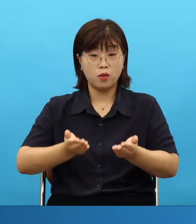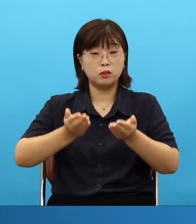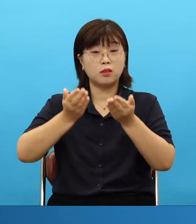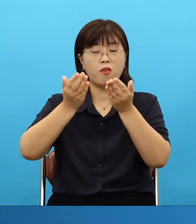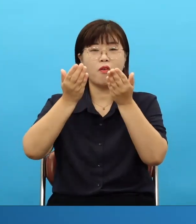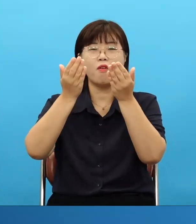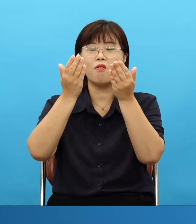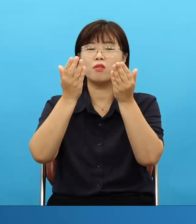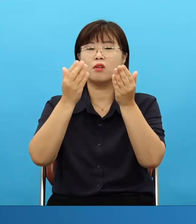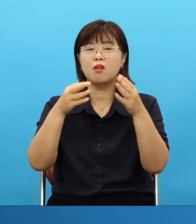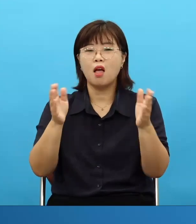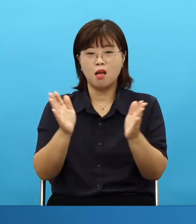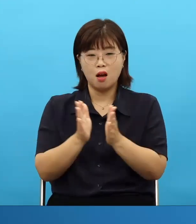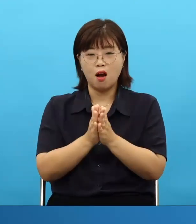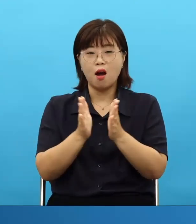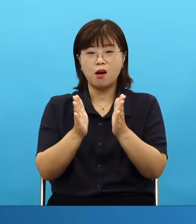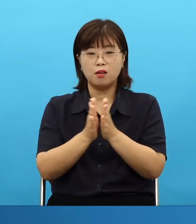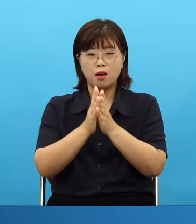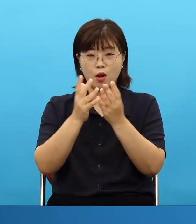찬송하면서